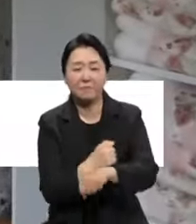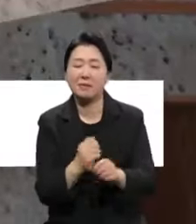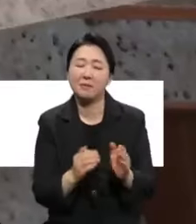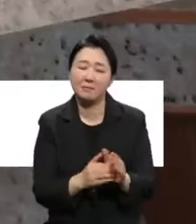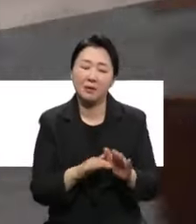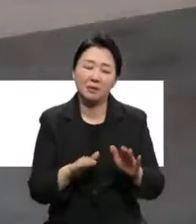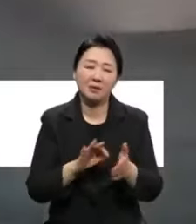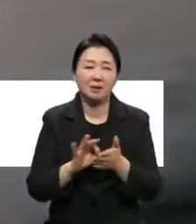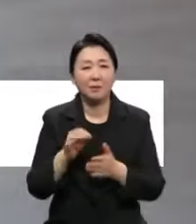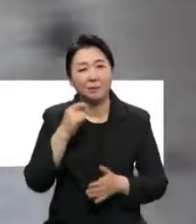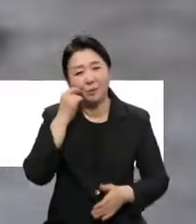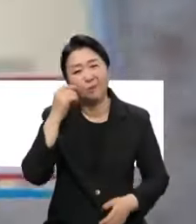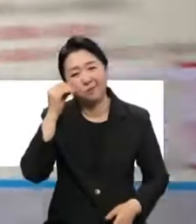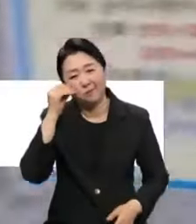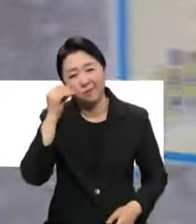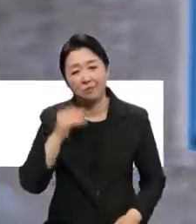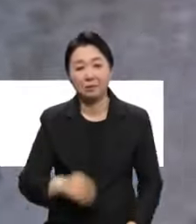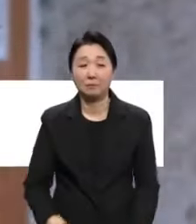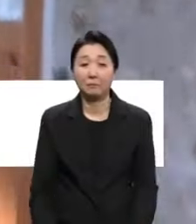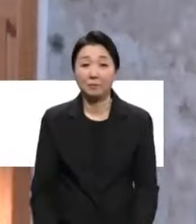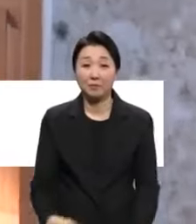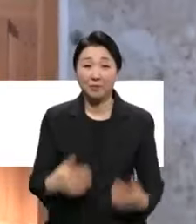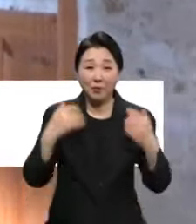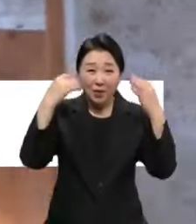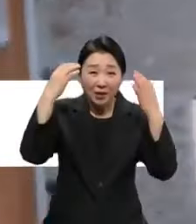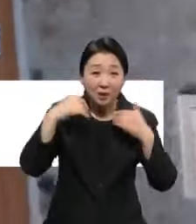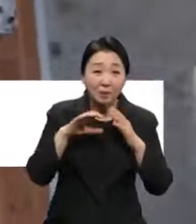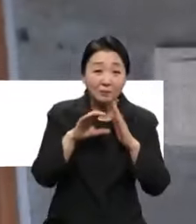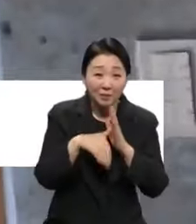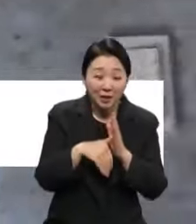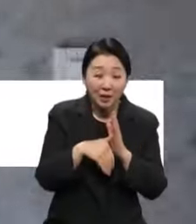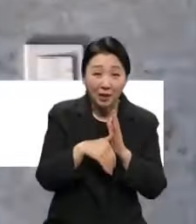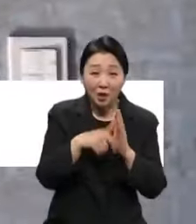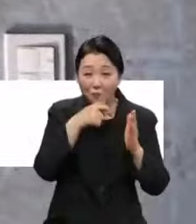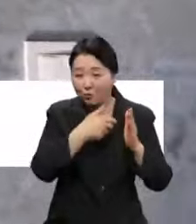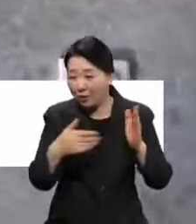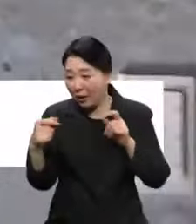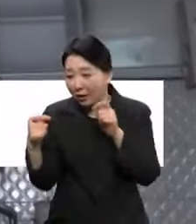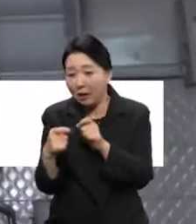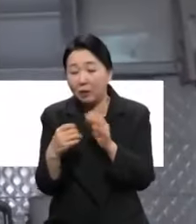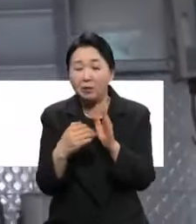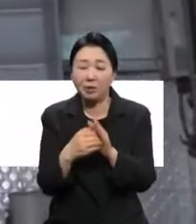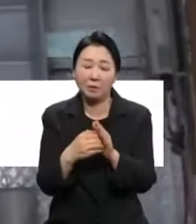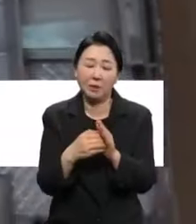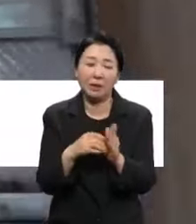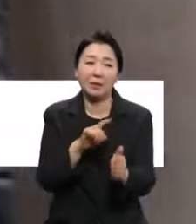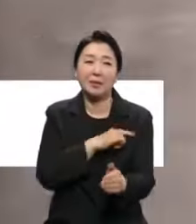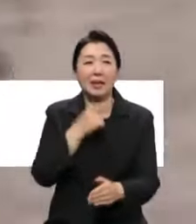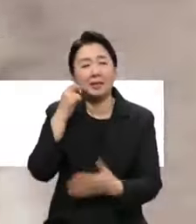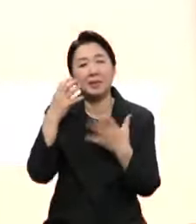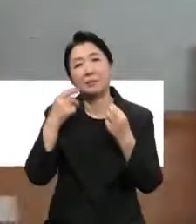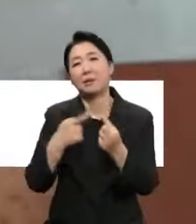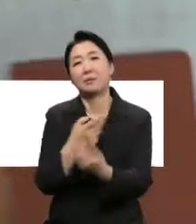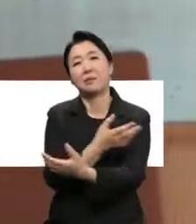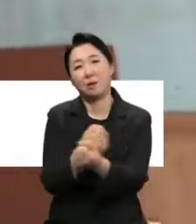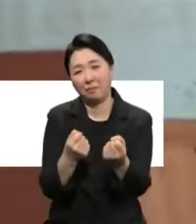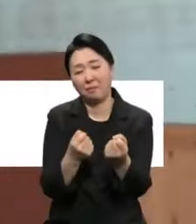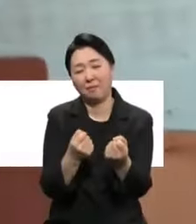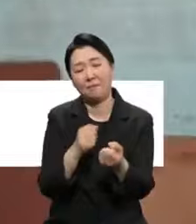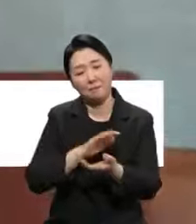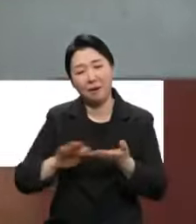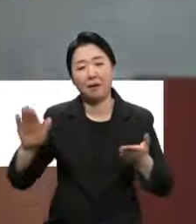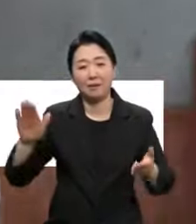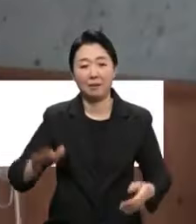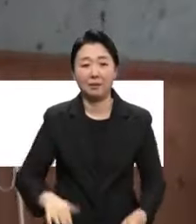해가지고 여름철 되면 이제 물가 옆이라고 이게 최고 먼저 예약을 한 장소가 돼가지고 아, 인기가